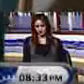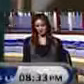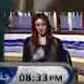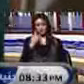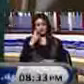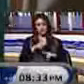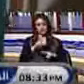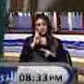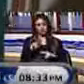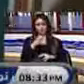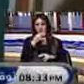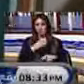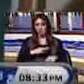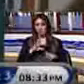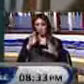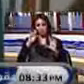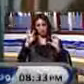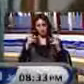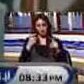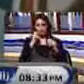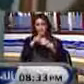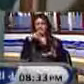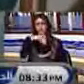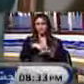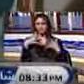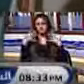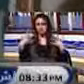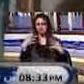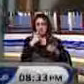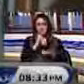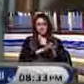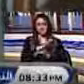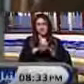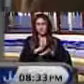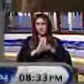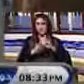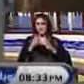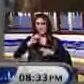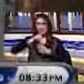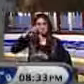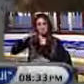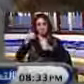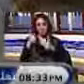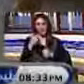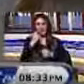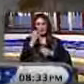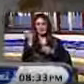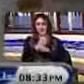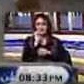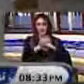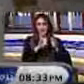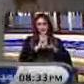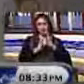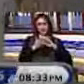صدق أو لا تصدق، قرية مصرية صغيرة لا تعاني من مشاكل في البوتاجاز أو القمامة أو مياه الشرب،